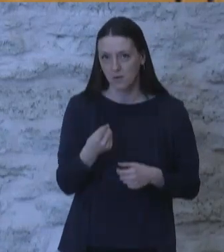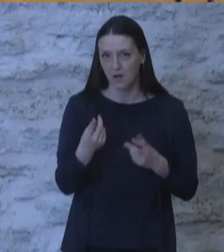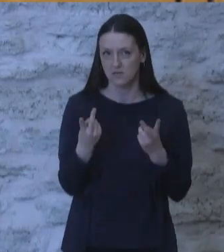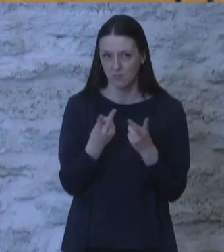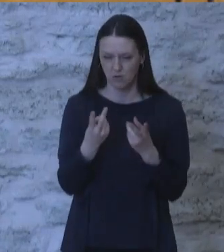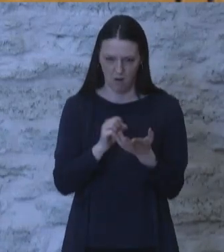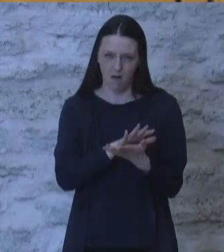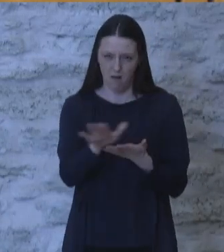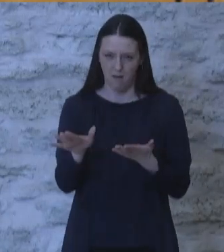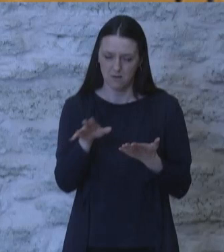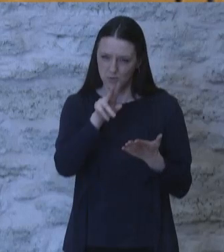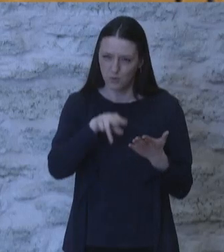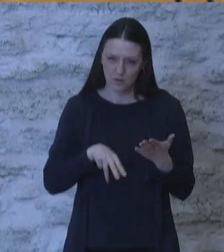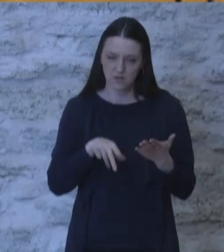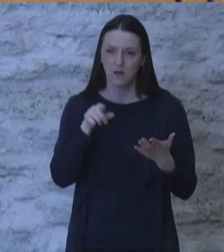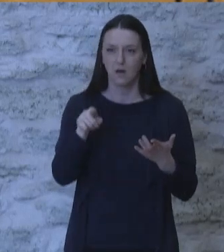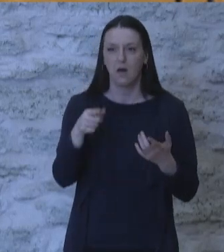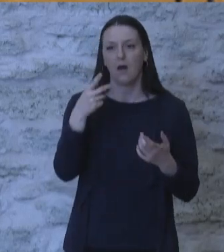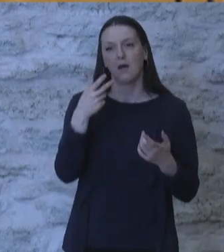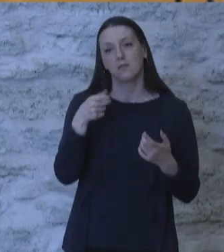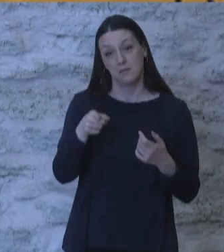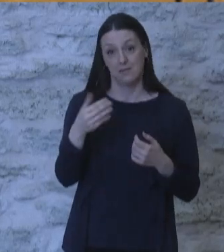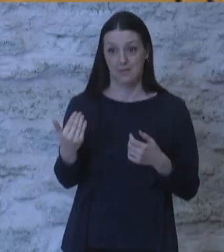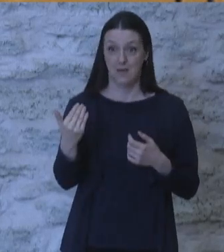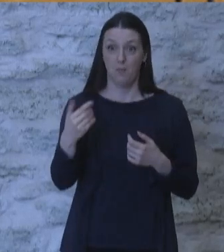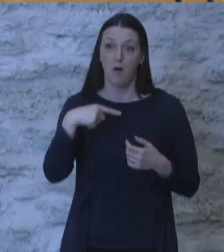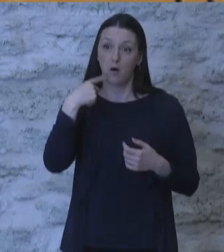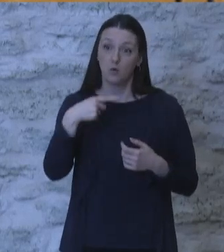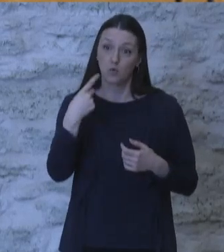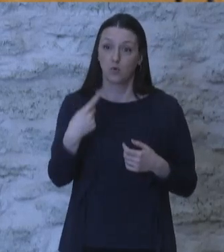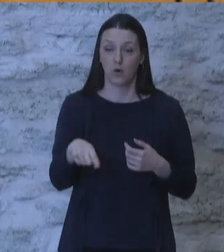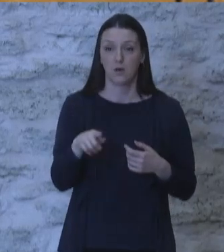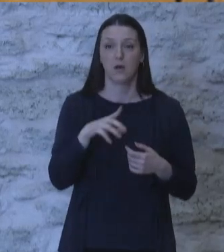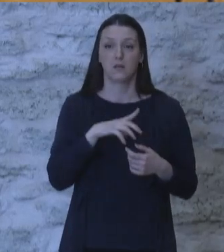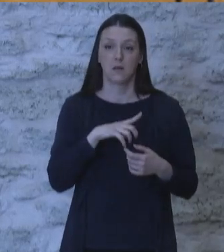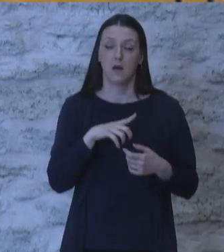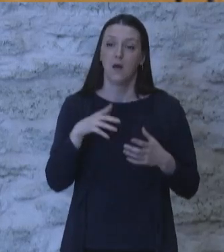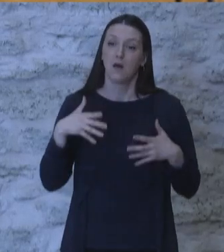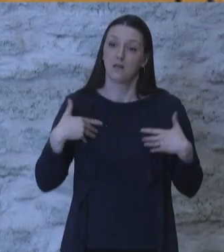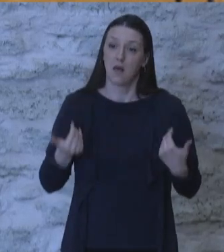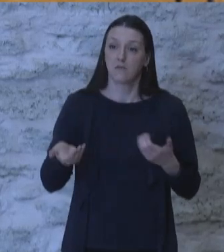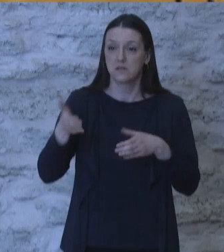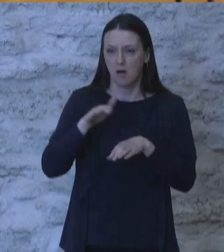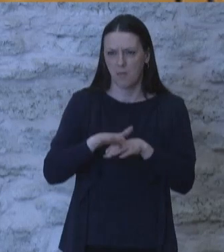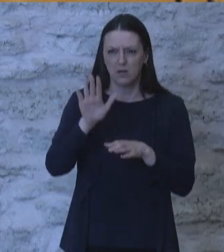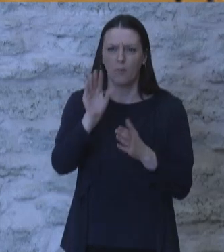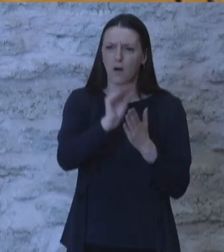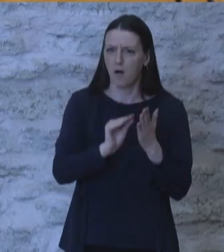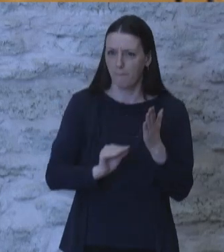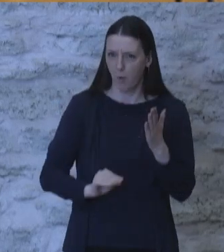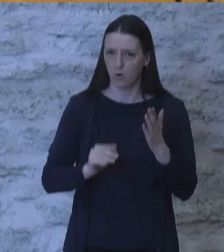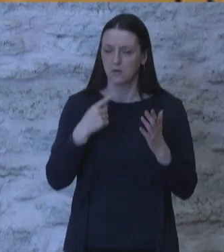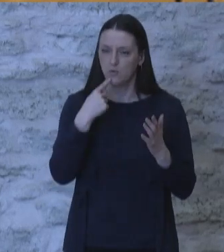ilmunud infot, kus ilmus tervisaameti või valmis täpsemalt öeldes tervisaameti raport, mis